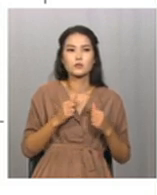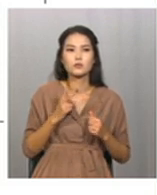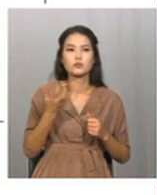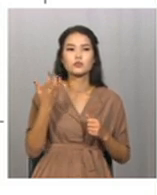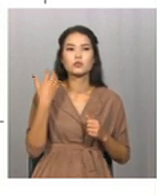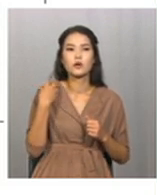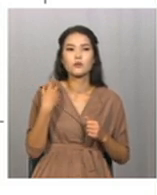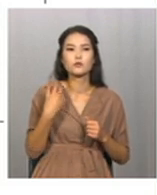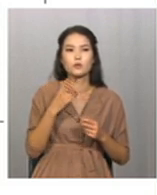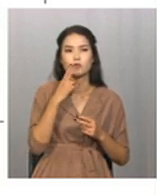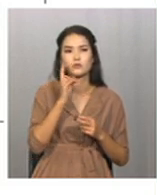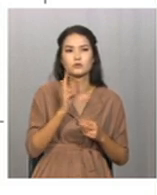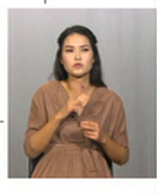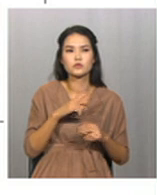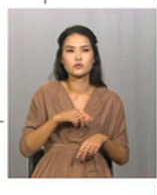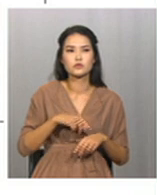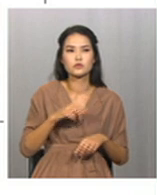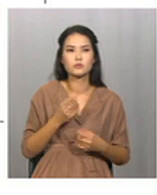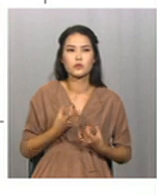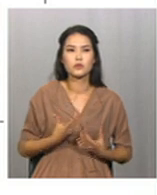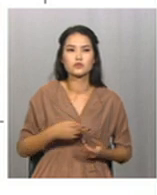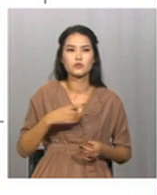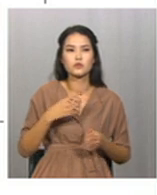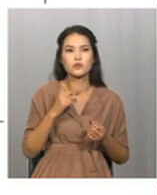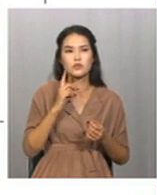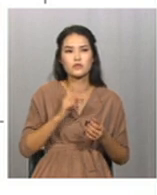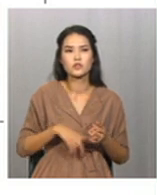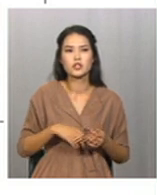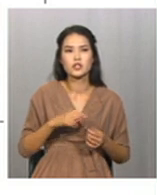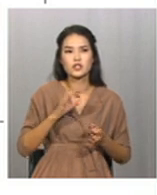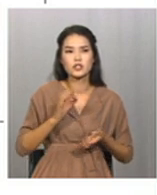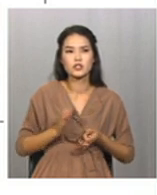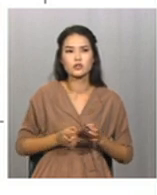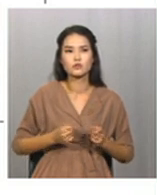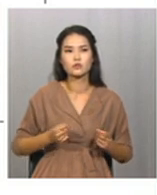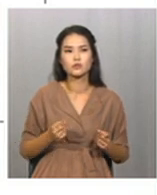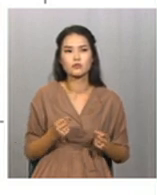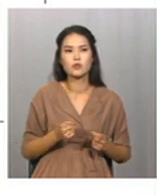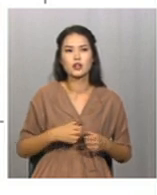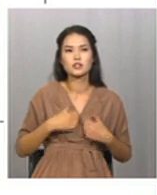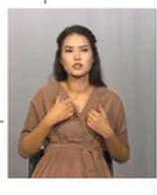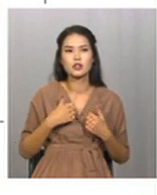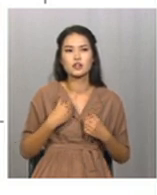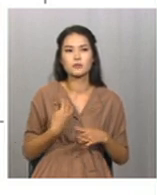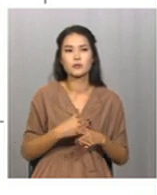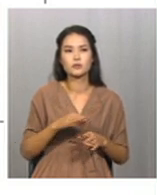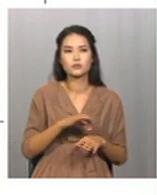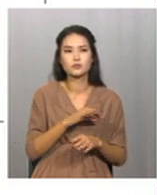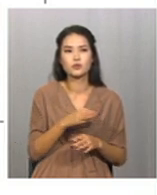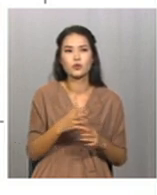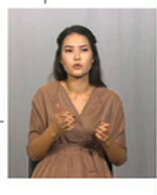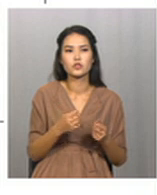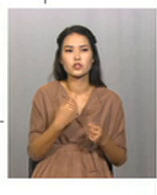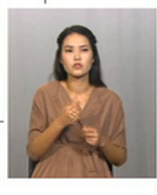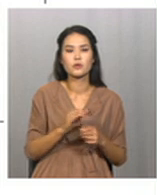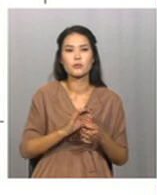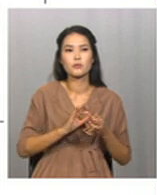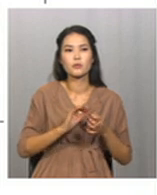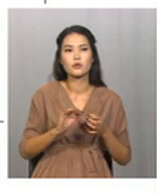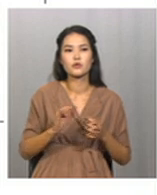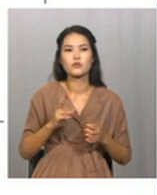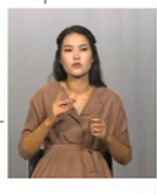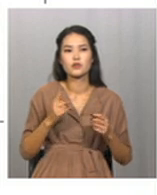Веры к мужу давно уже перешла в чувство прочной, верной, истинной дружбы. Она старалась помочь мужу удержаться от